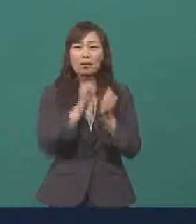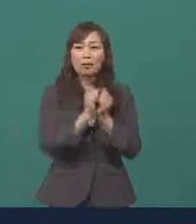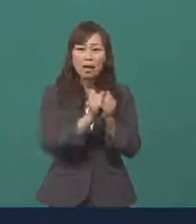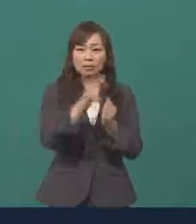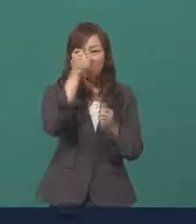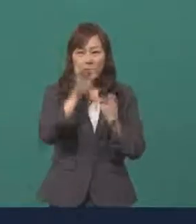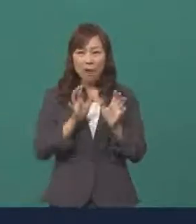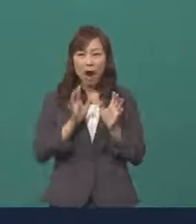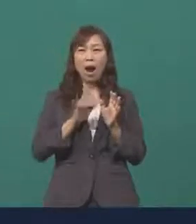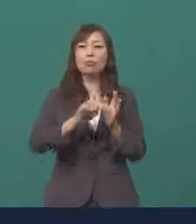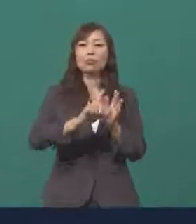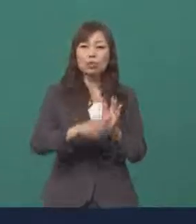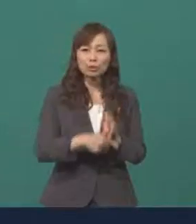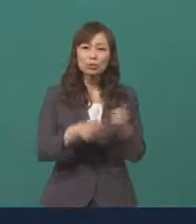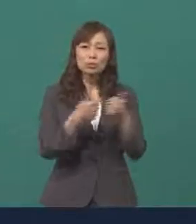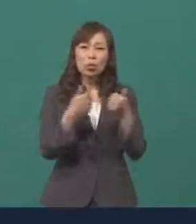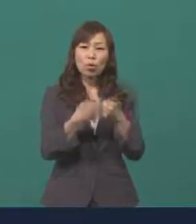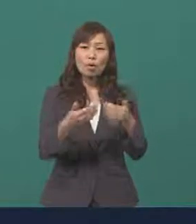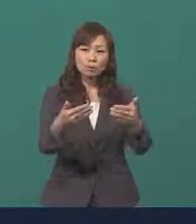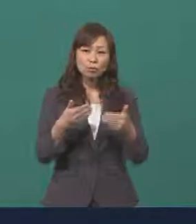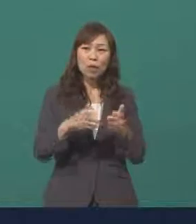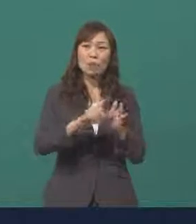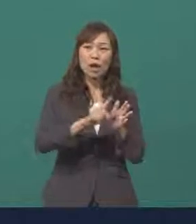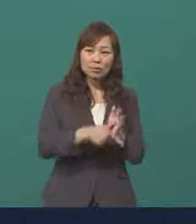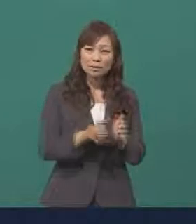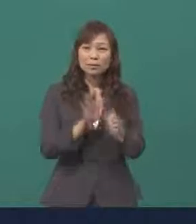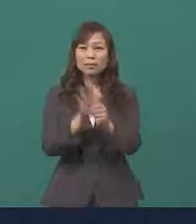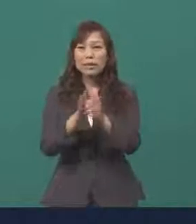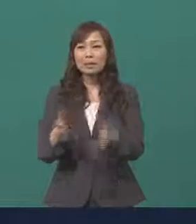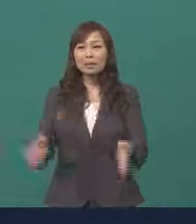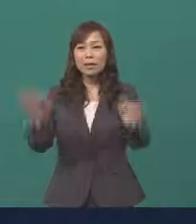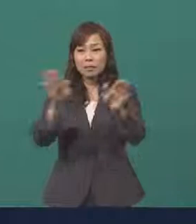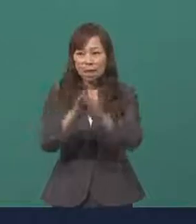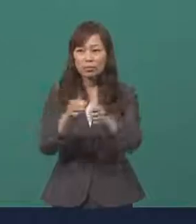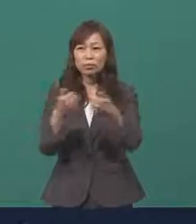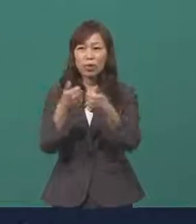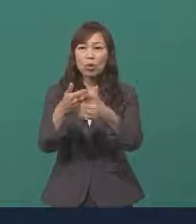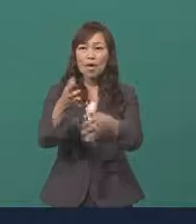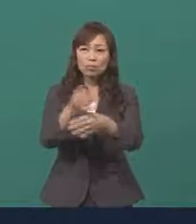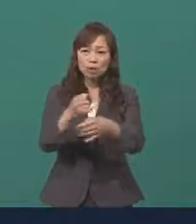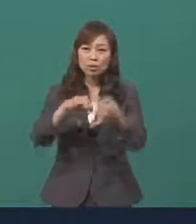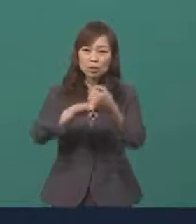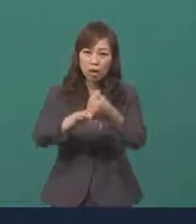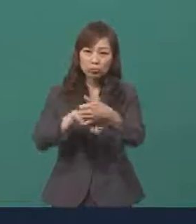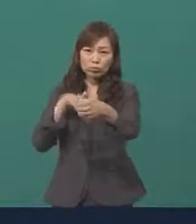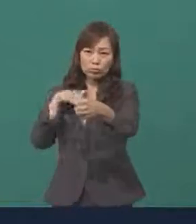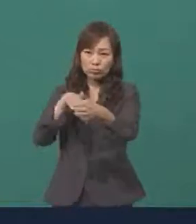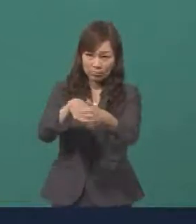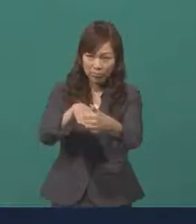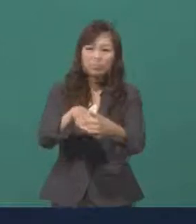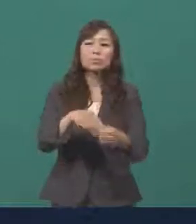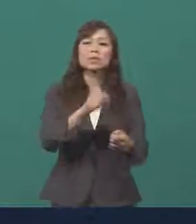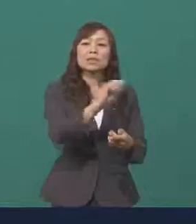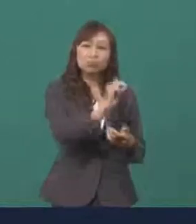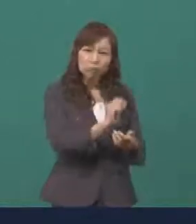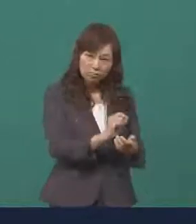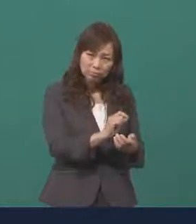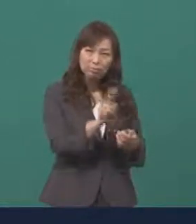などの犯罪被害に遭われて相談が必要な場合はファックスにて相談日の予約を